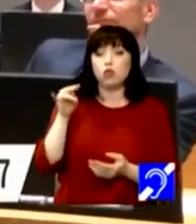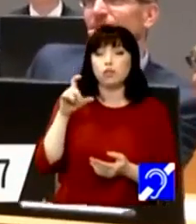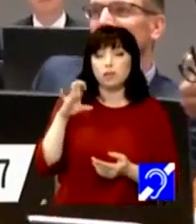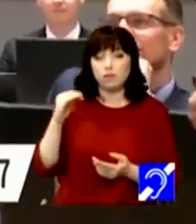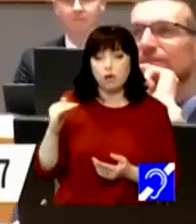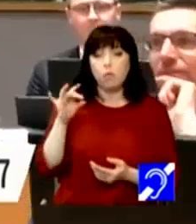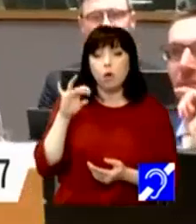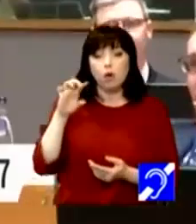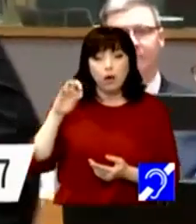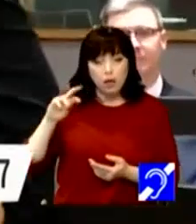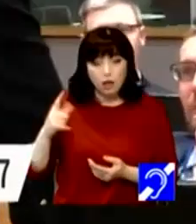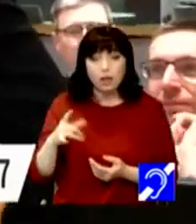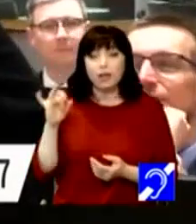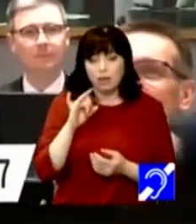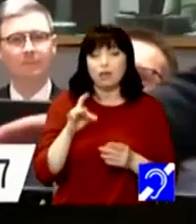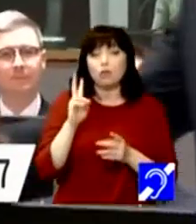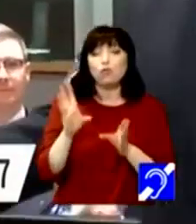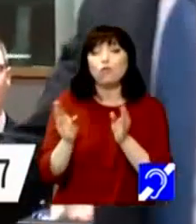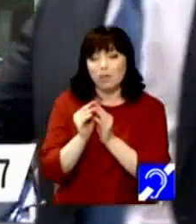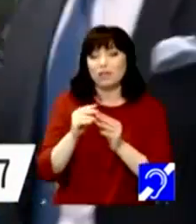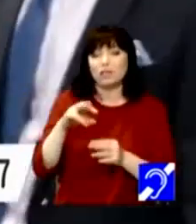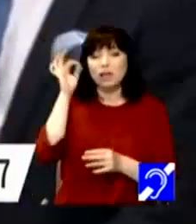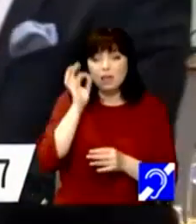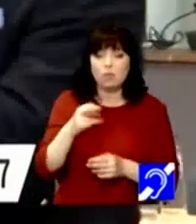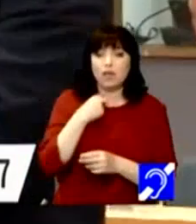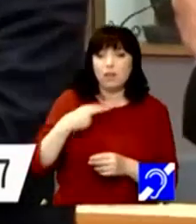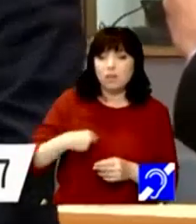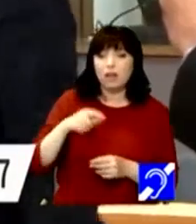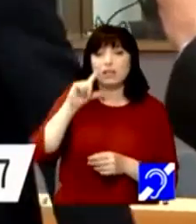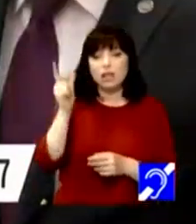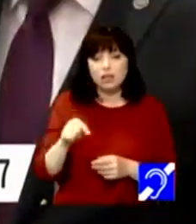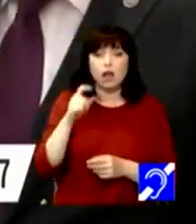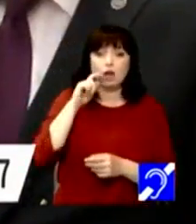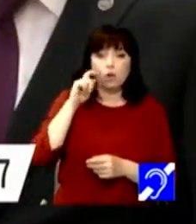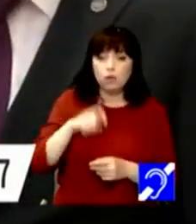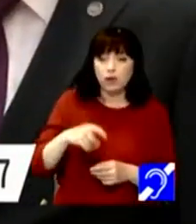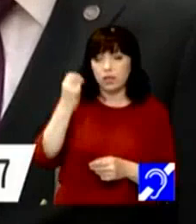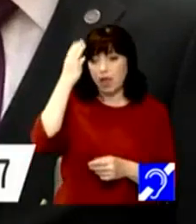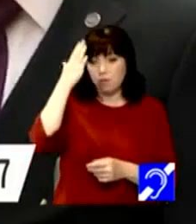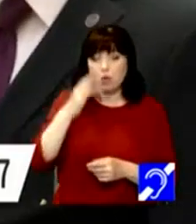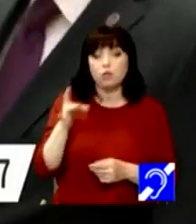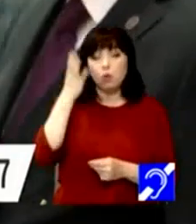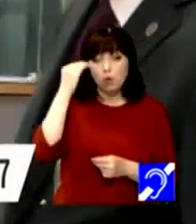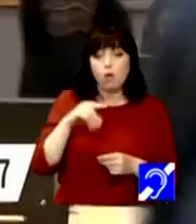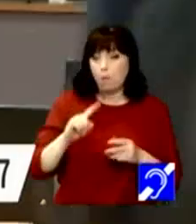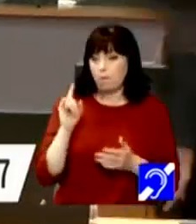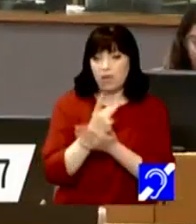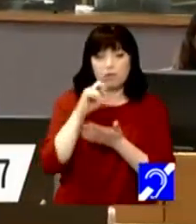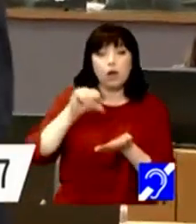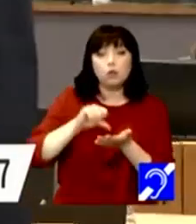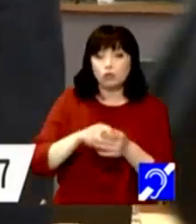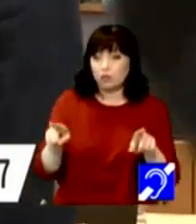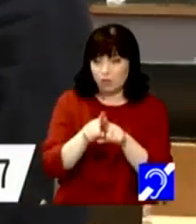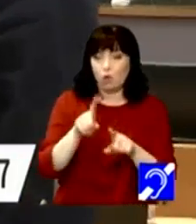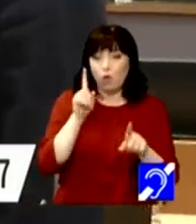cu omologii săi din Germania, Franța, Italia, Ucraina și Japonia. Republica Moldova participă în premieră la